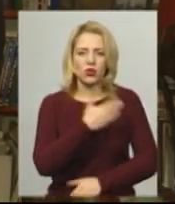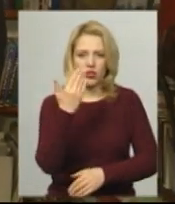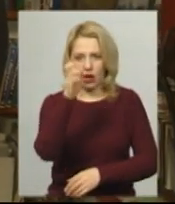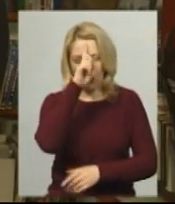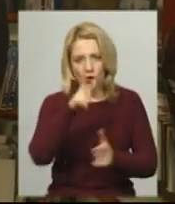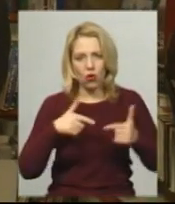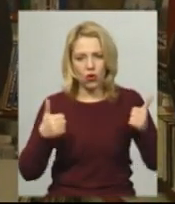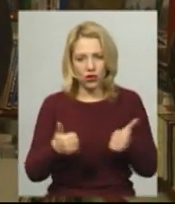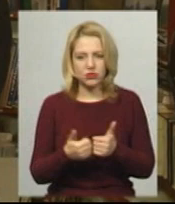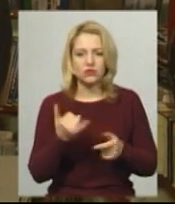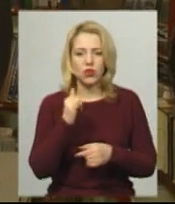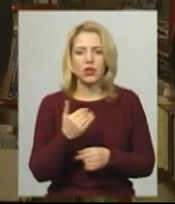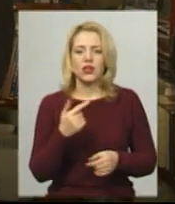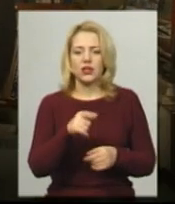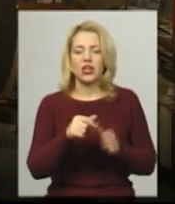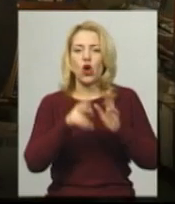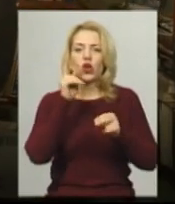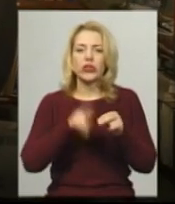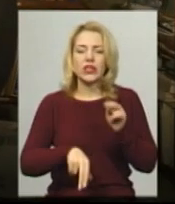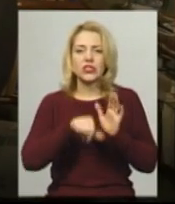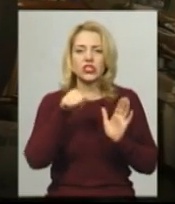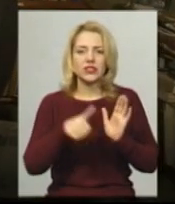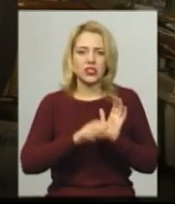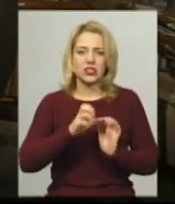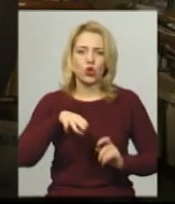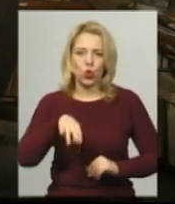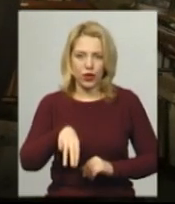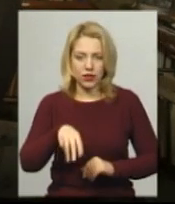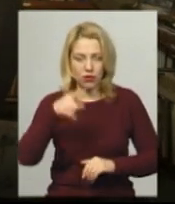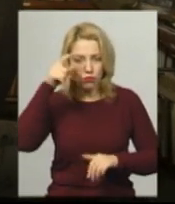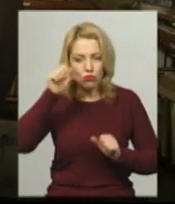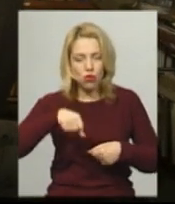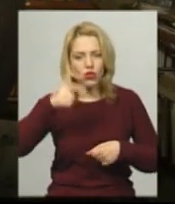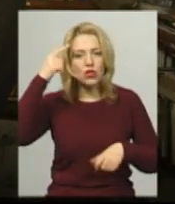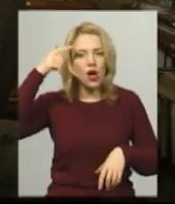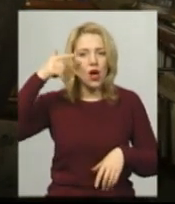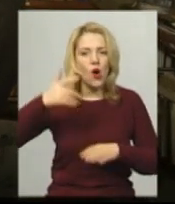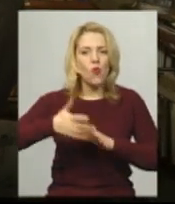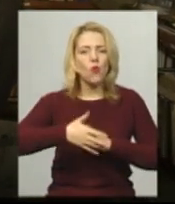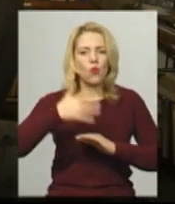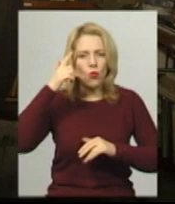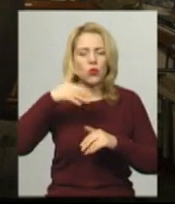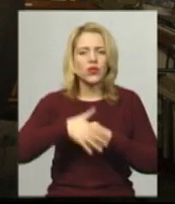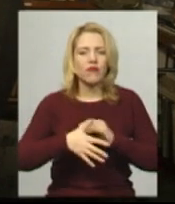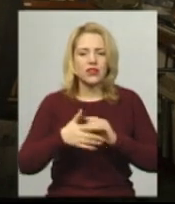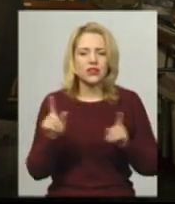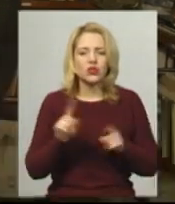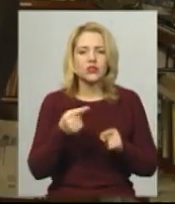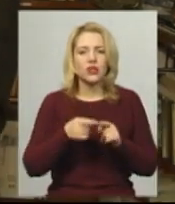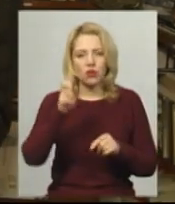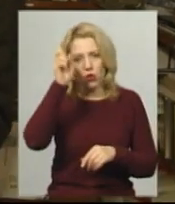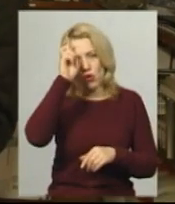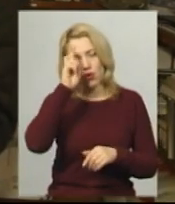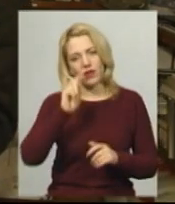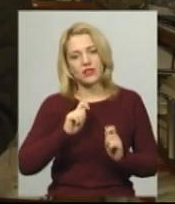десь кінцем 16 століття, то ми можемо уявити, що це саме є королівський подарунок.